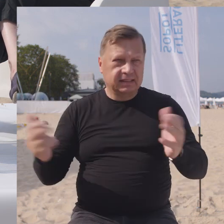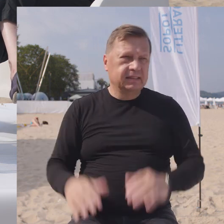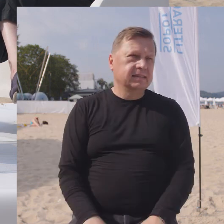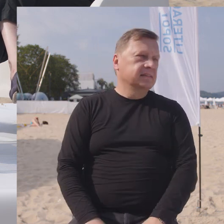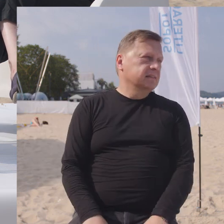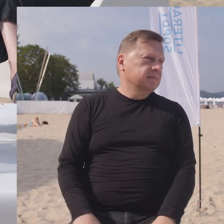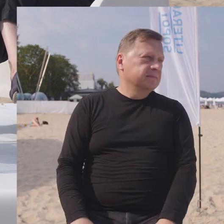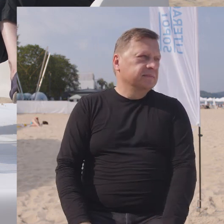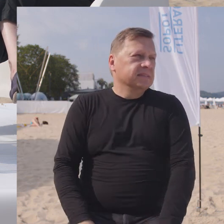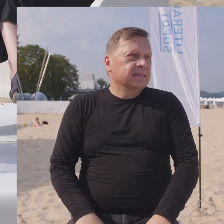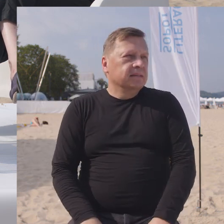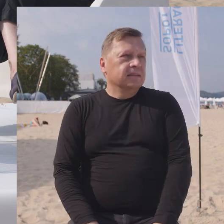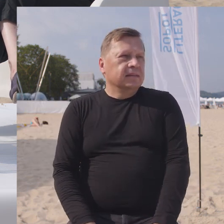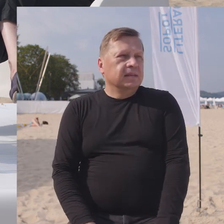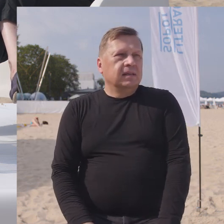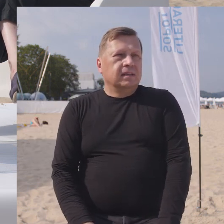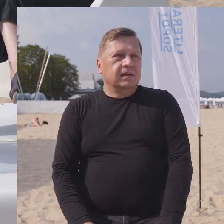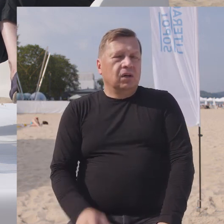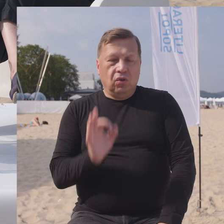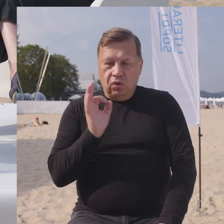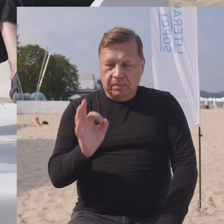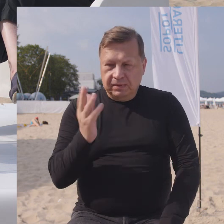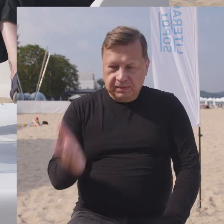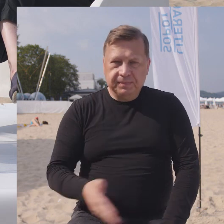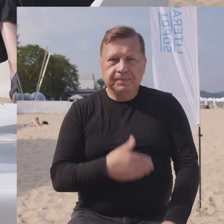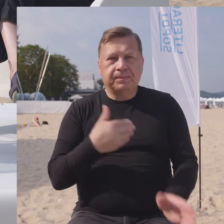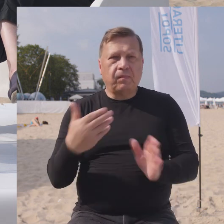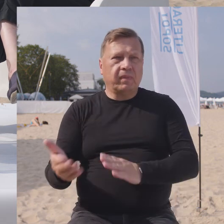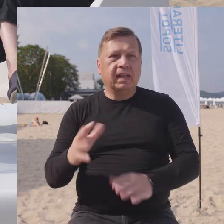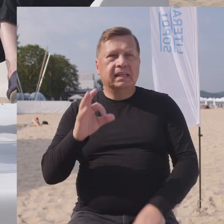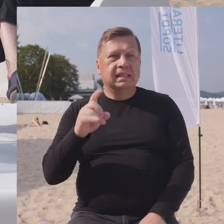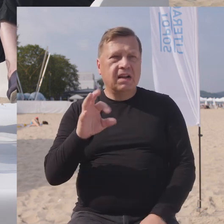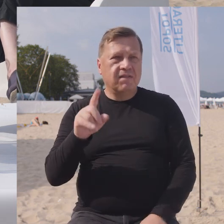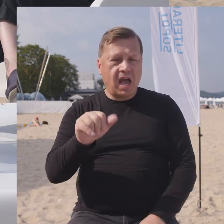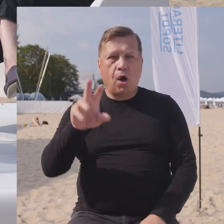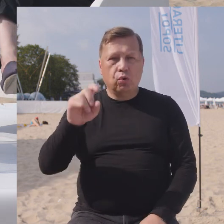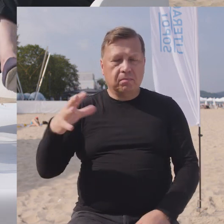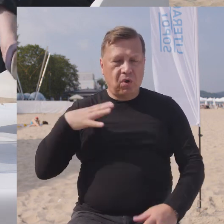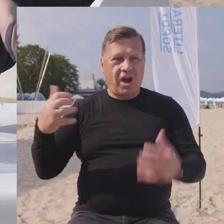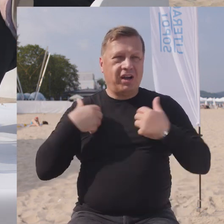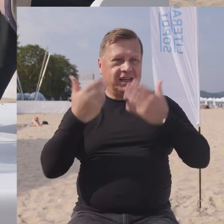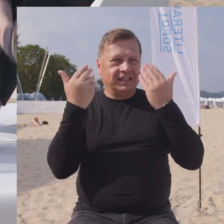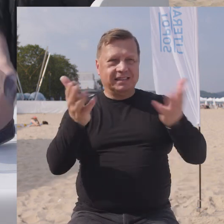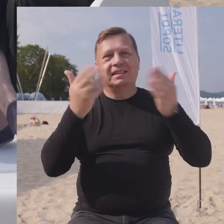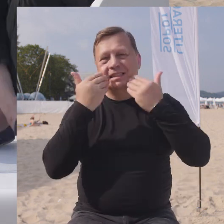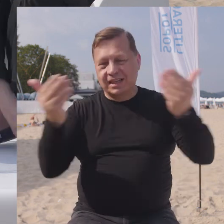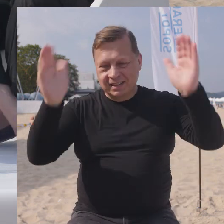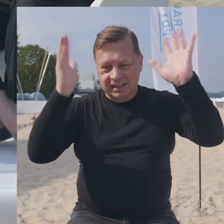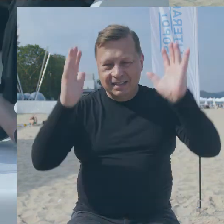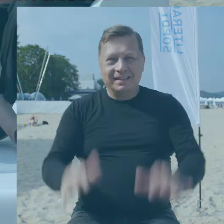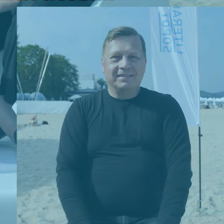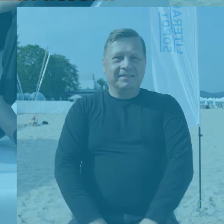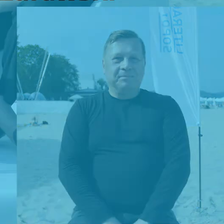telewizje śniadaniowe. Dobrze, Sylwio, wracamy do studia. Sylwia Hutnik była naszą gościnią. Bardzo Państwu dziękujemy.